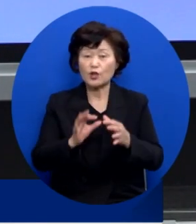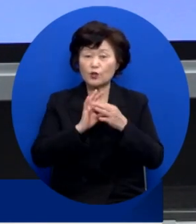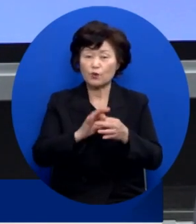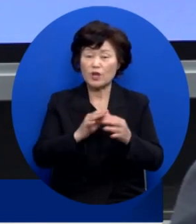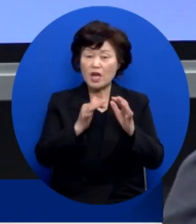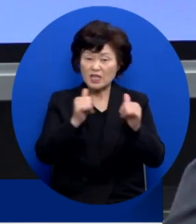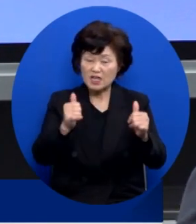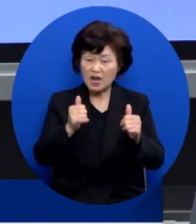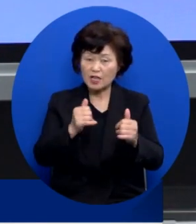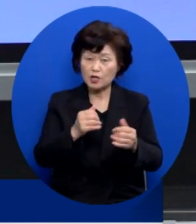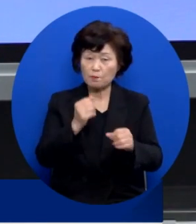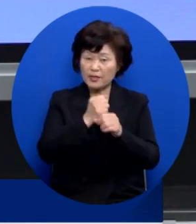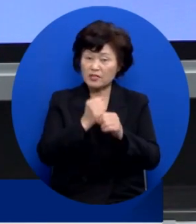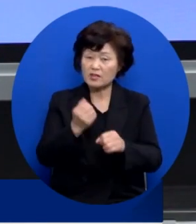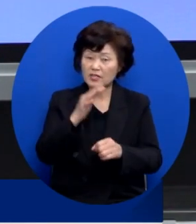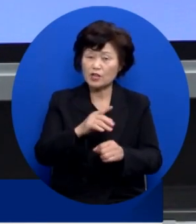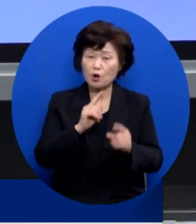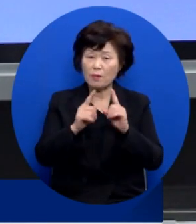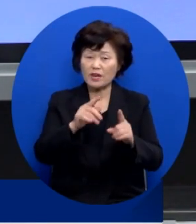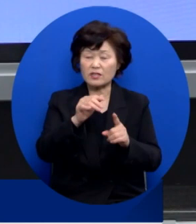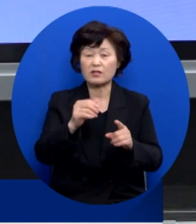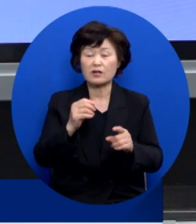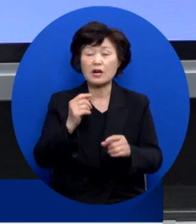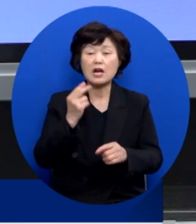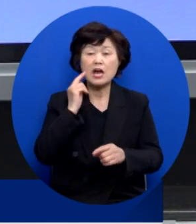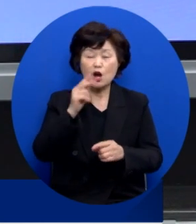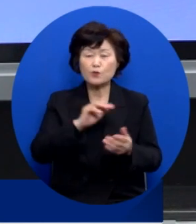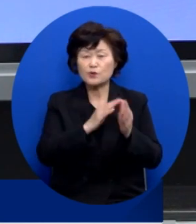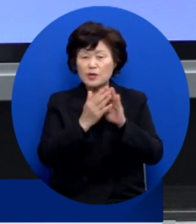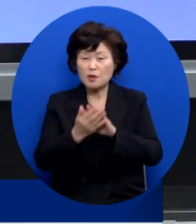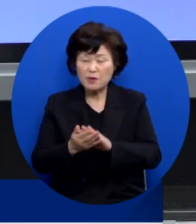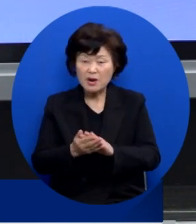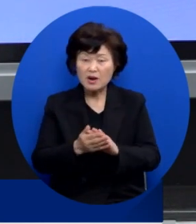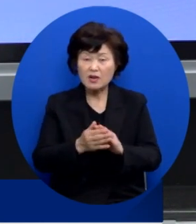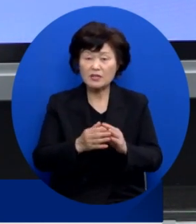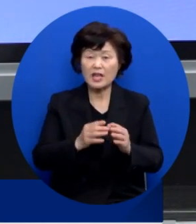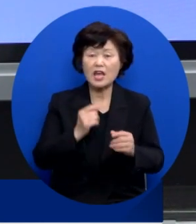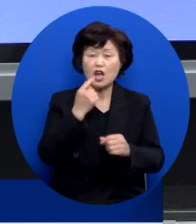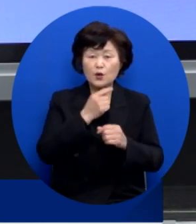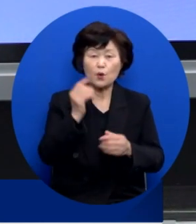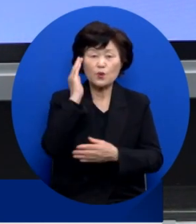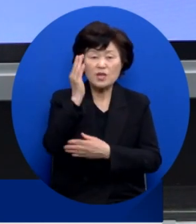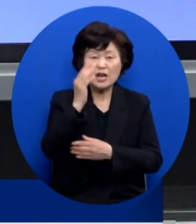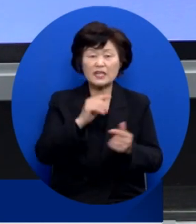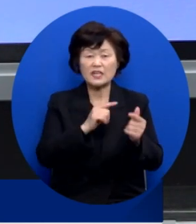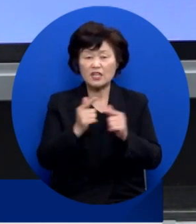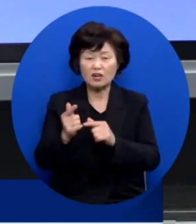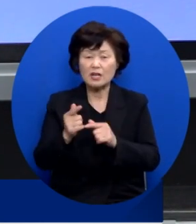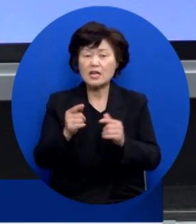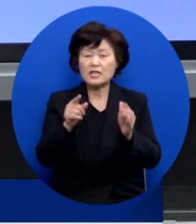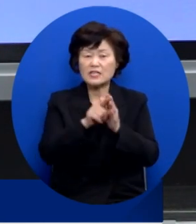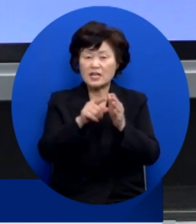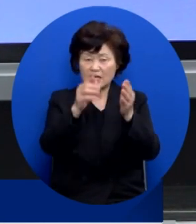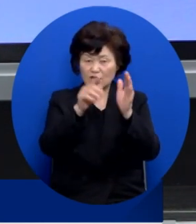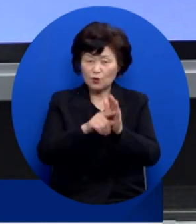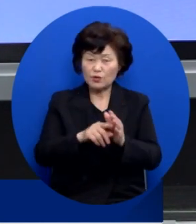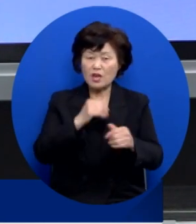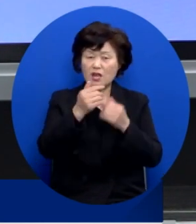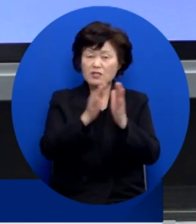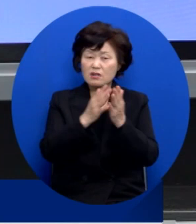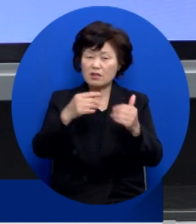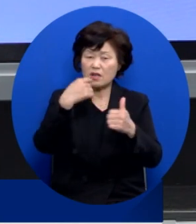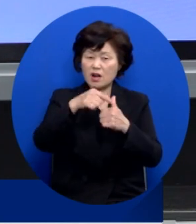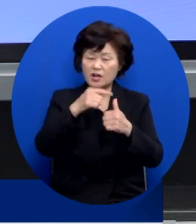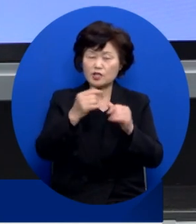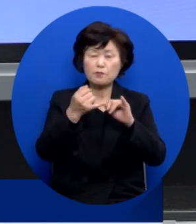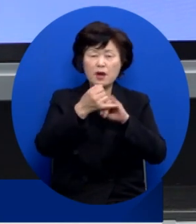주장하는 진화론과 진화론을 신학에 적용하여 성경의 가르침에 어긋나는 요소를 포함한 유신진화론이